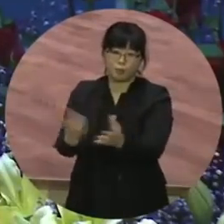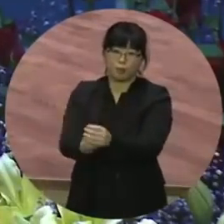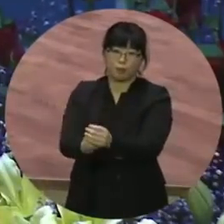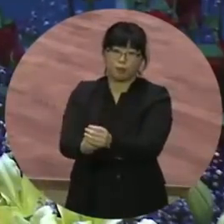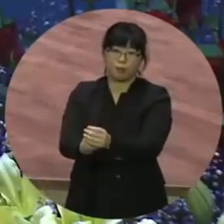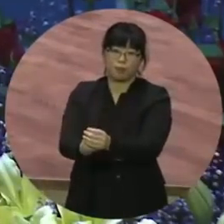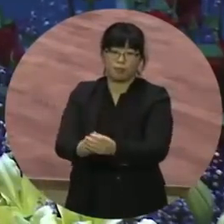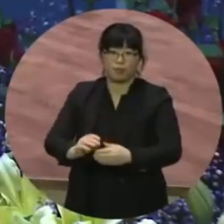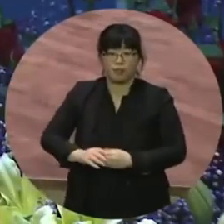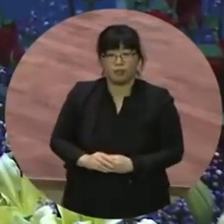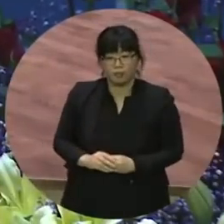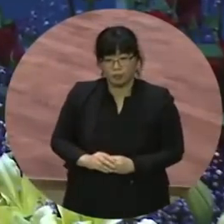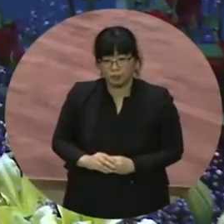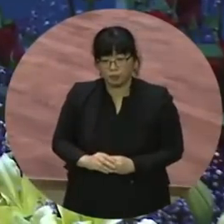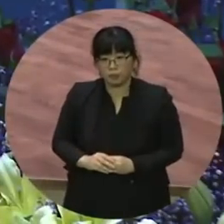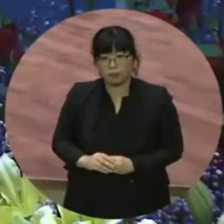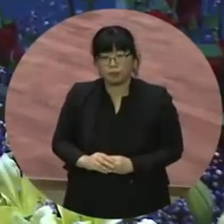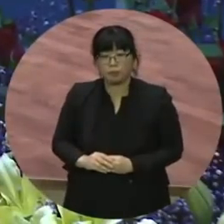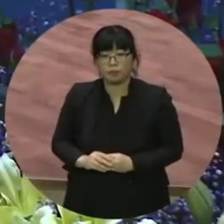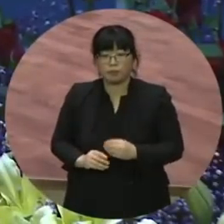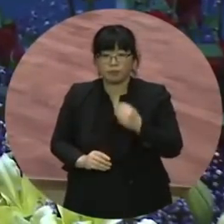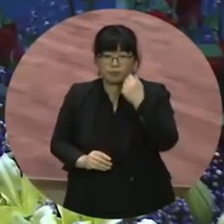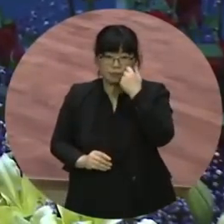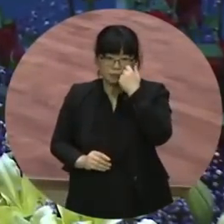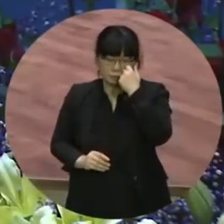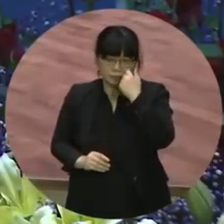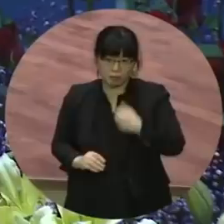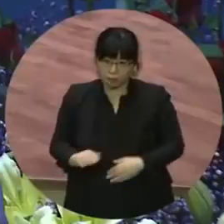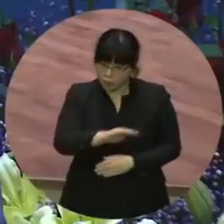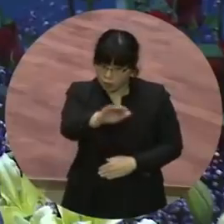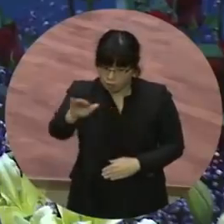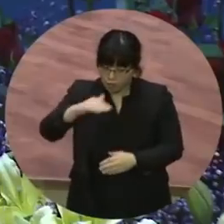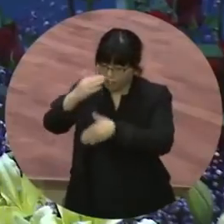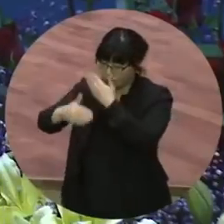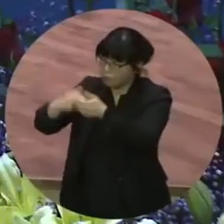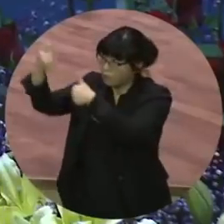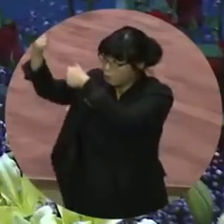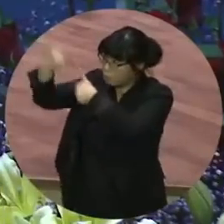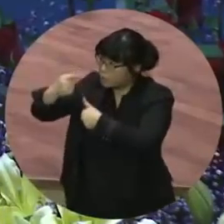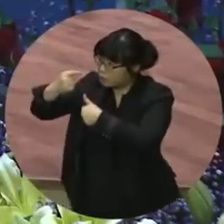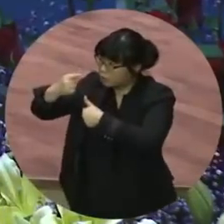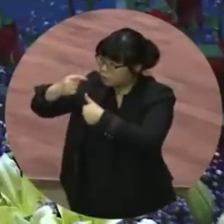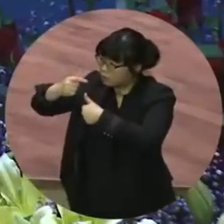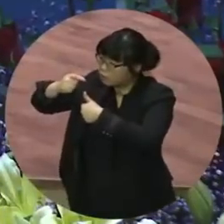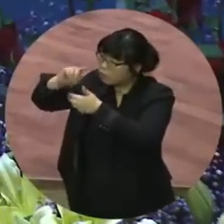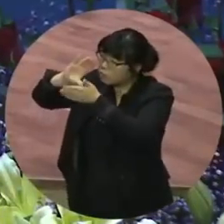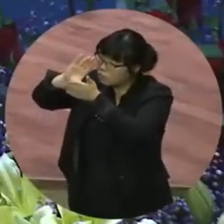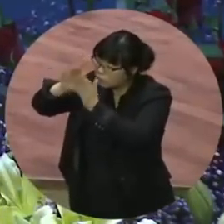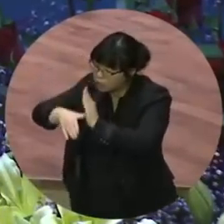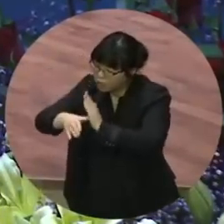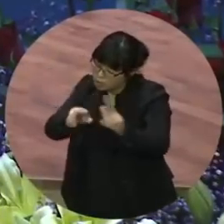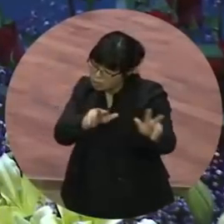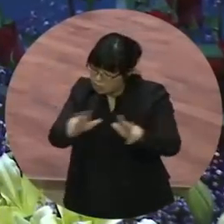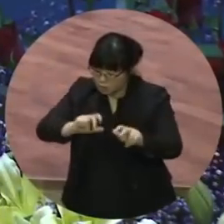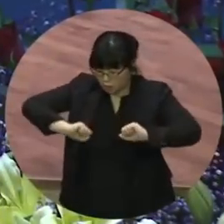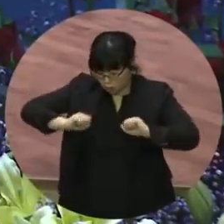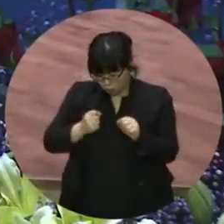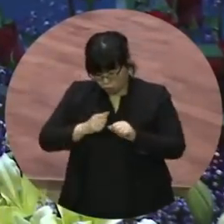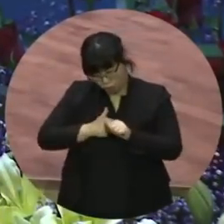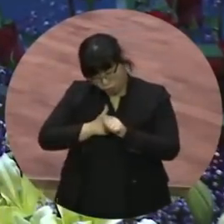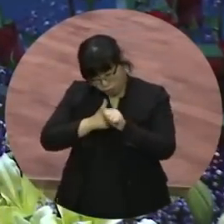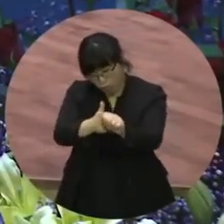영적인 삶이 있었어요. 말씀이 선포가 되면 아브라함과 같이 즉시로 순종하는 영적 자세가 있어